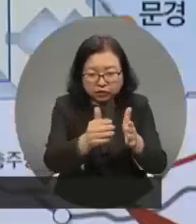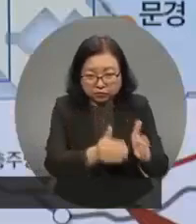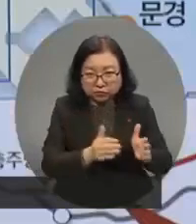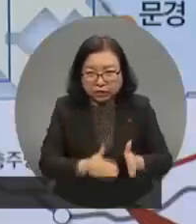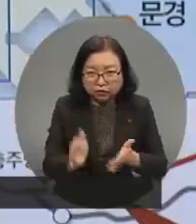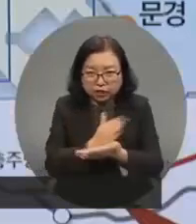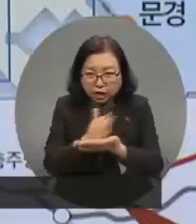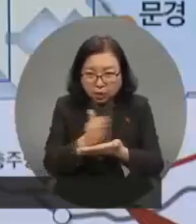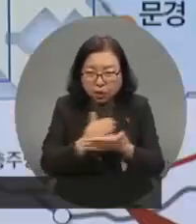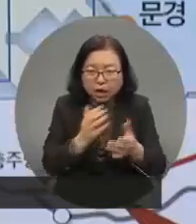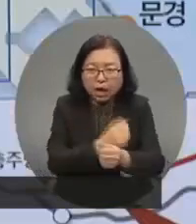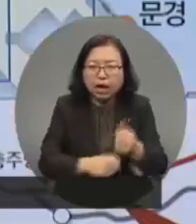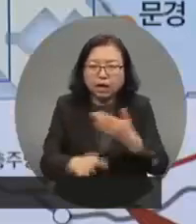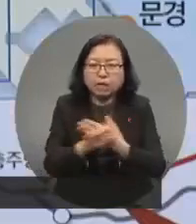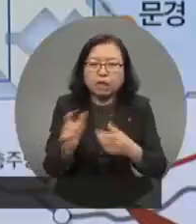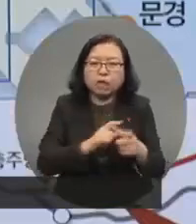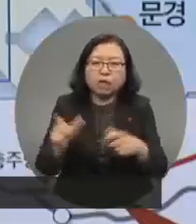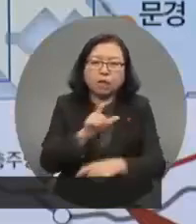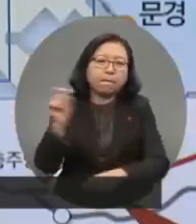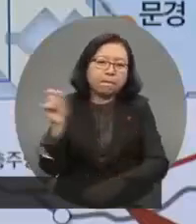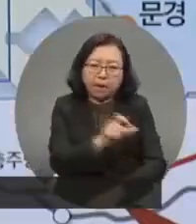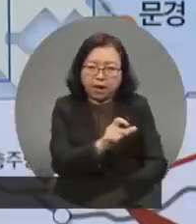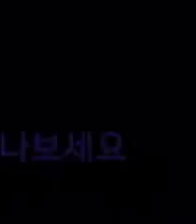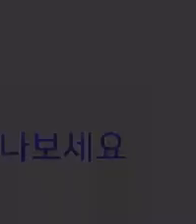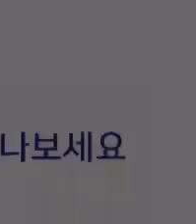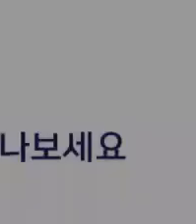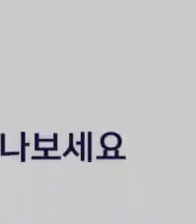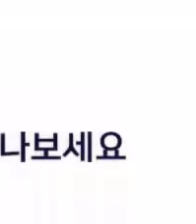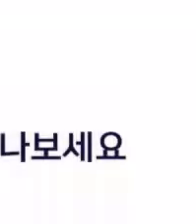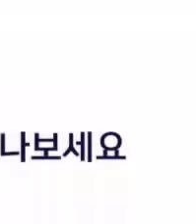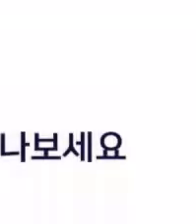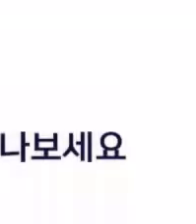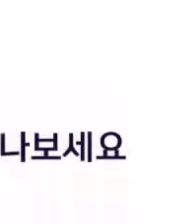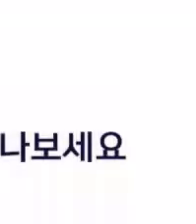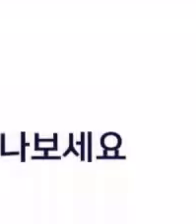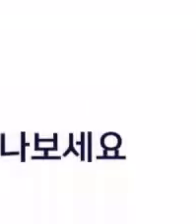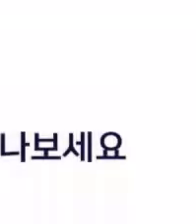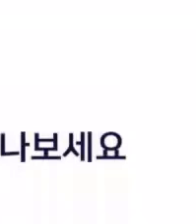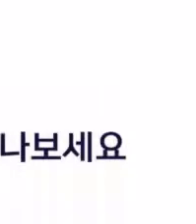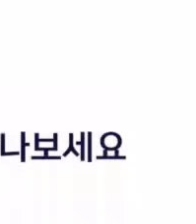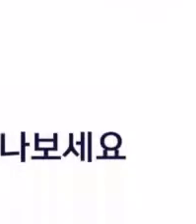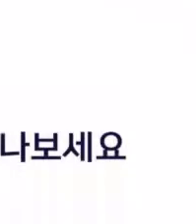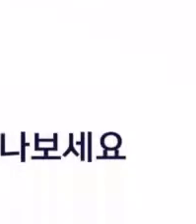수 있습니다. MBC 뉴스 정재영입니다.